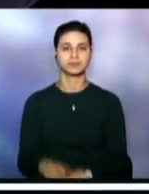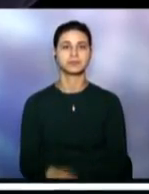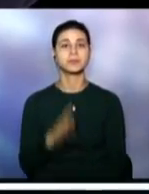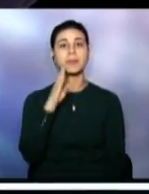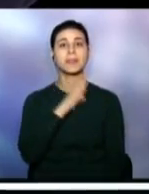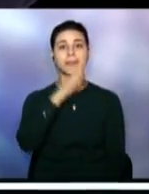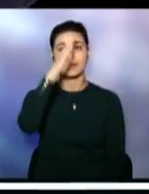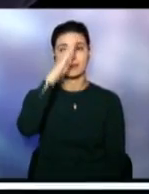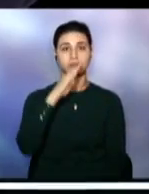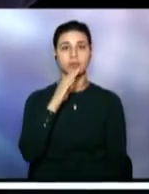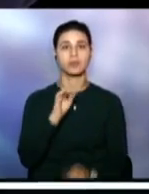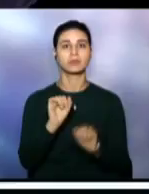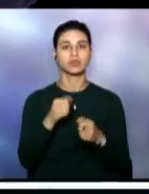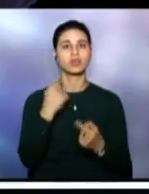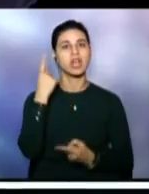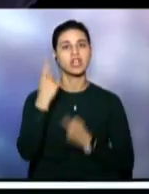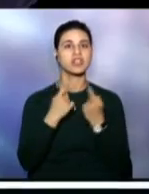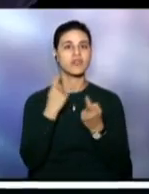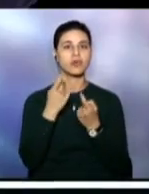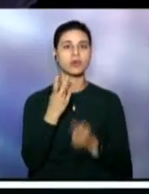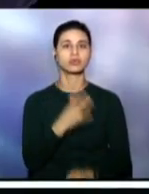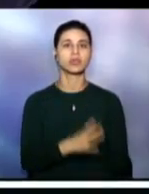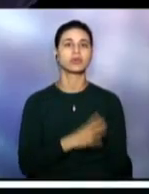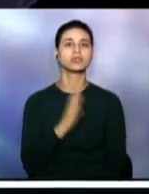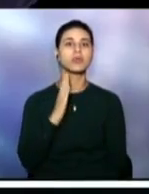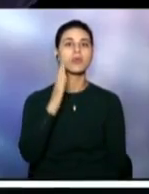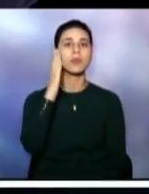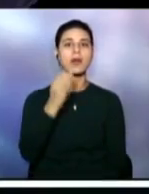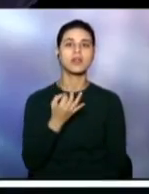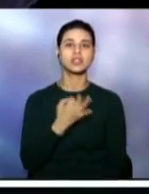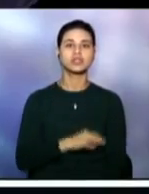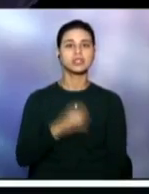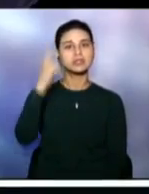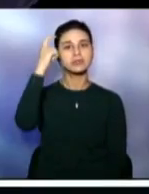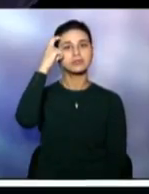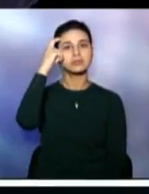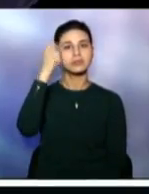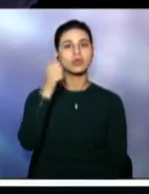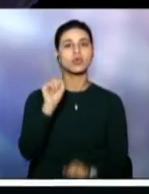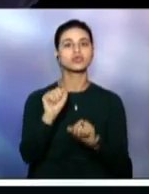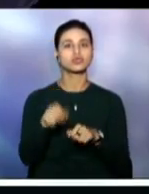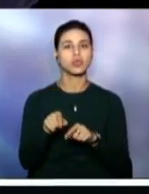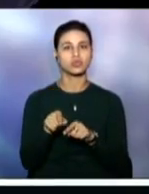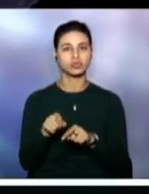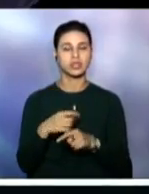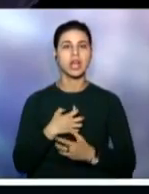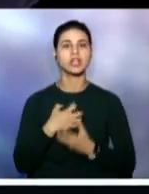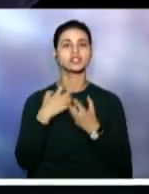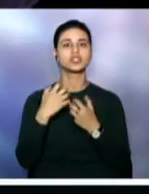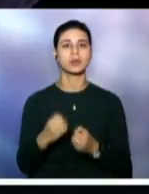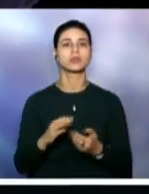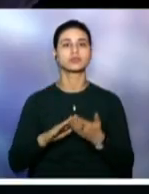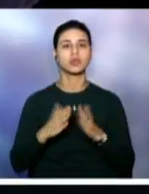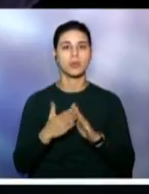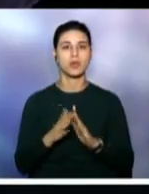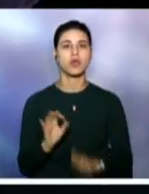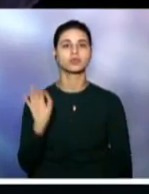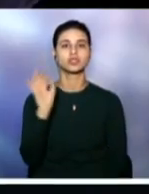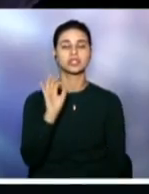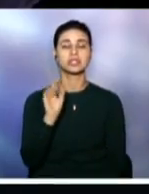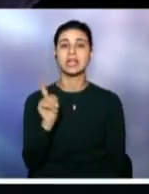Შობლებს საშუალება ექნებათ ინფორმირებულები იყვნენ მომავალი შვილის ინტელექტუალური შესაძლებლობების და ჯანმრთელობის მდგომარეობის